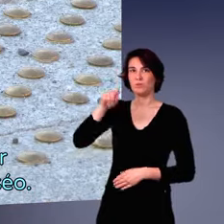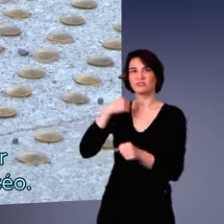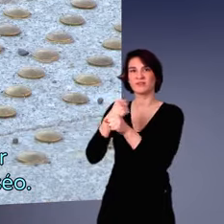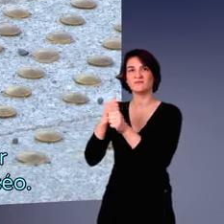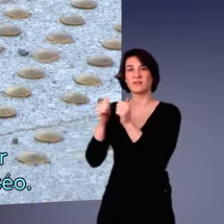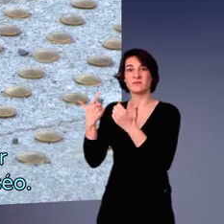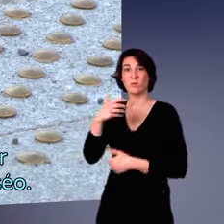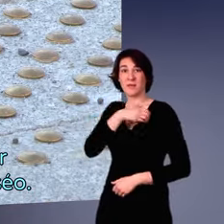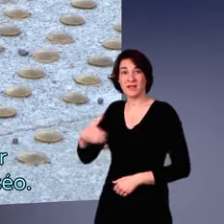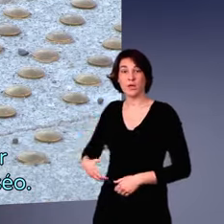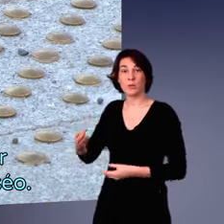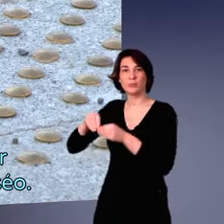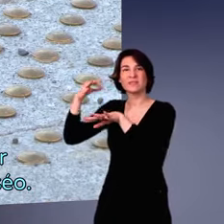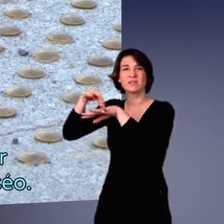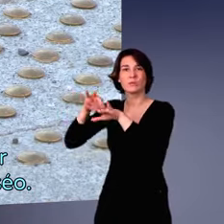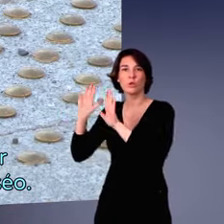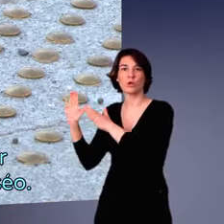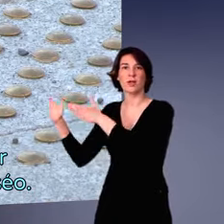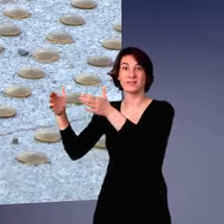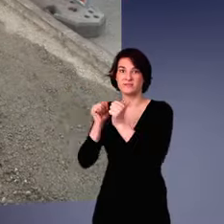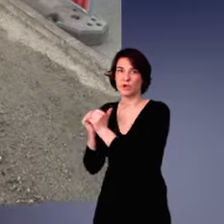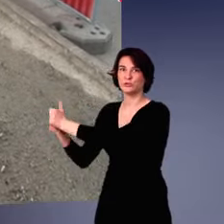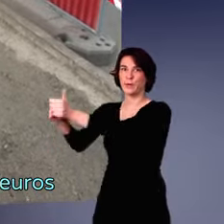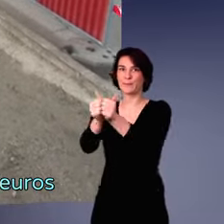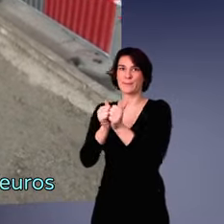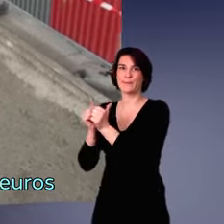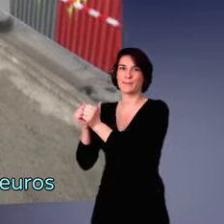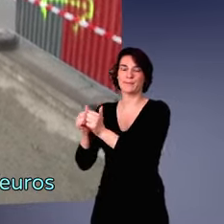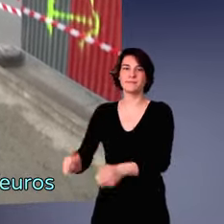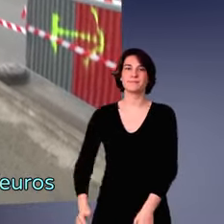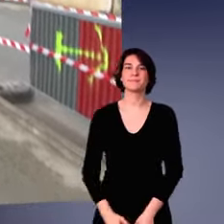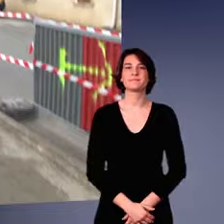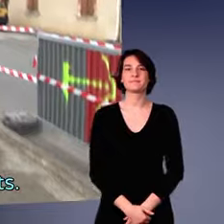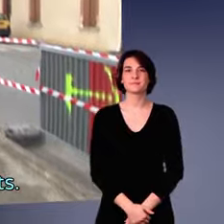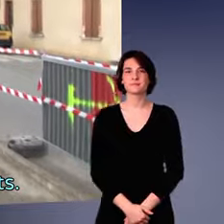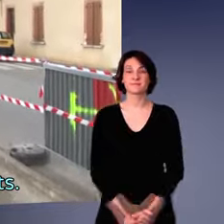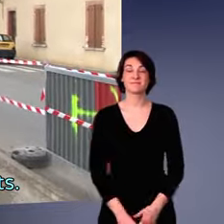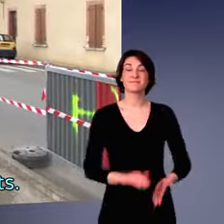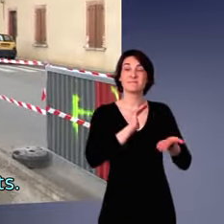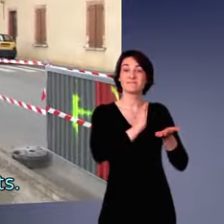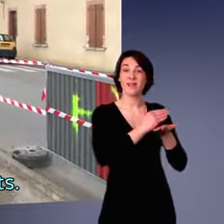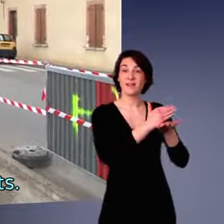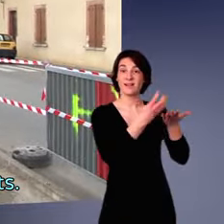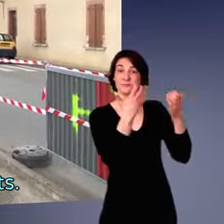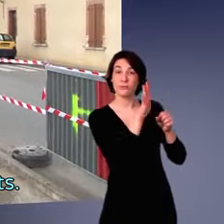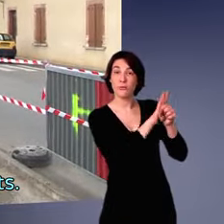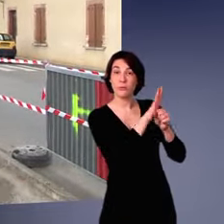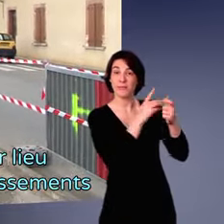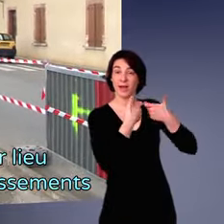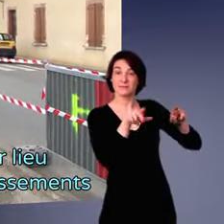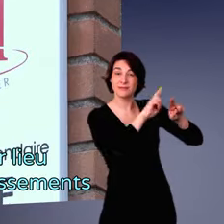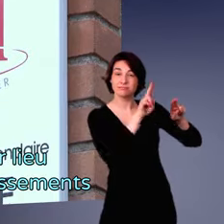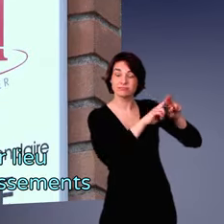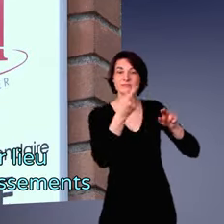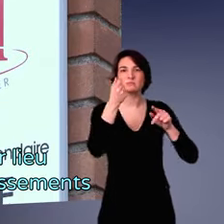les voiries à traverser ne dépendent pas de Tico un budget de 30 millions d'euros est dévolu à la mise en accessibilité des arrêts